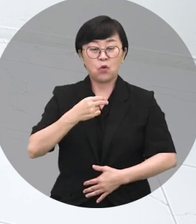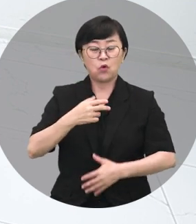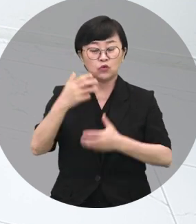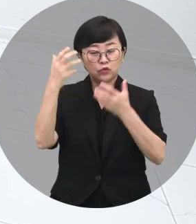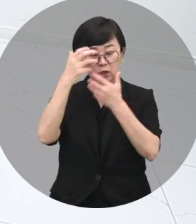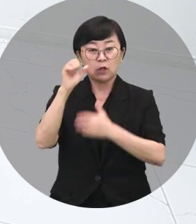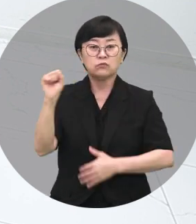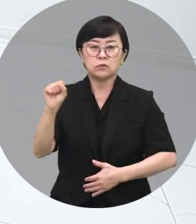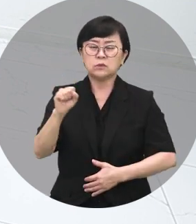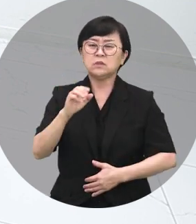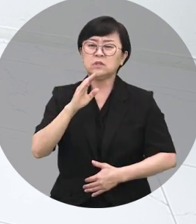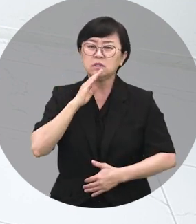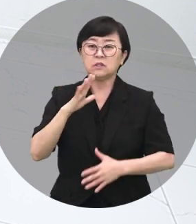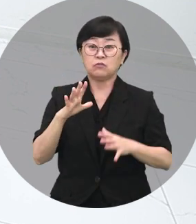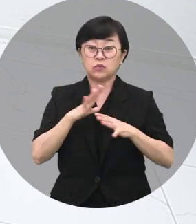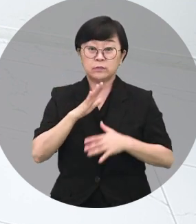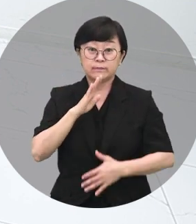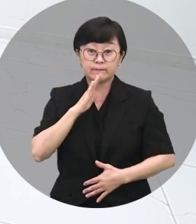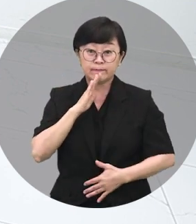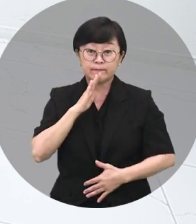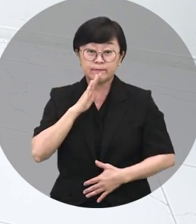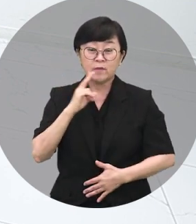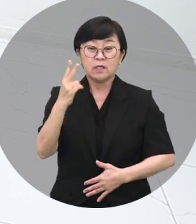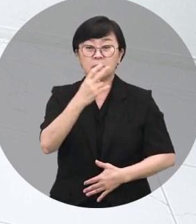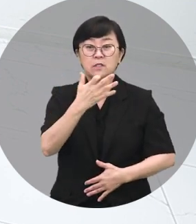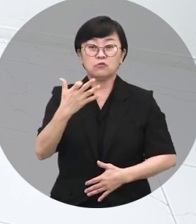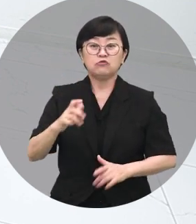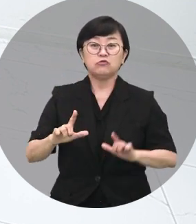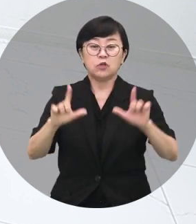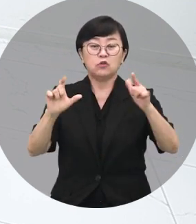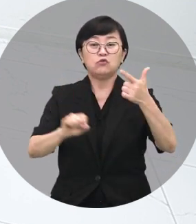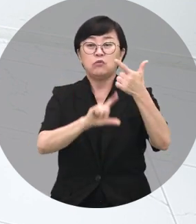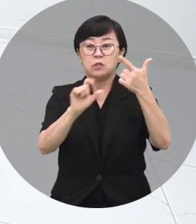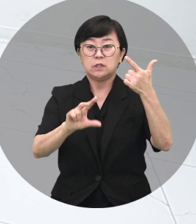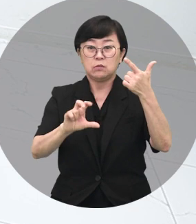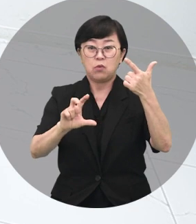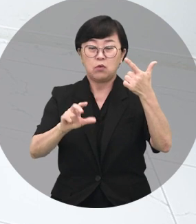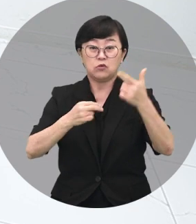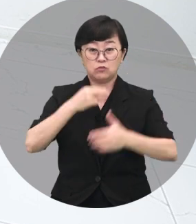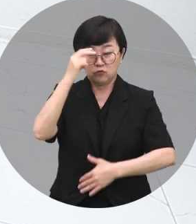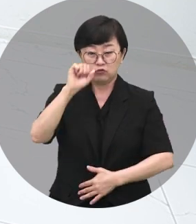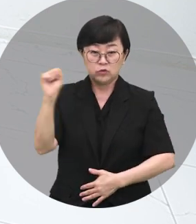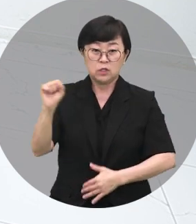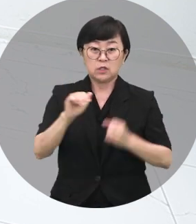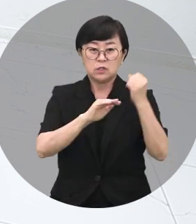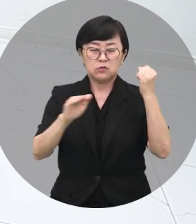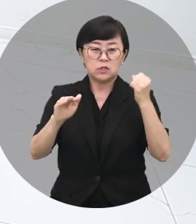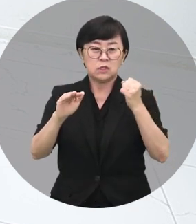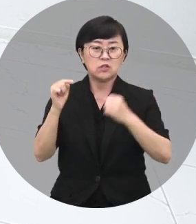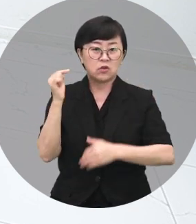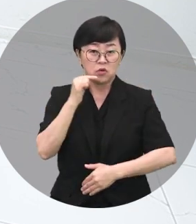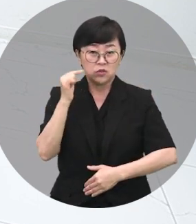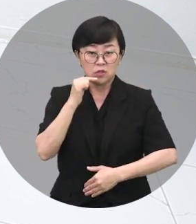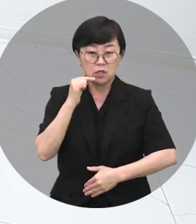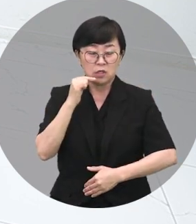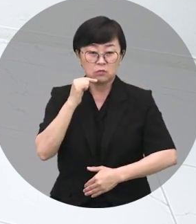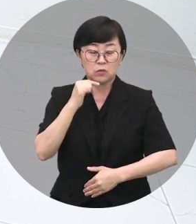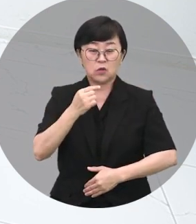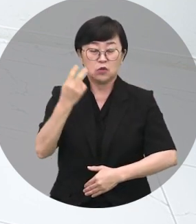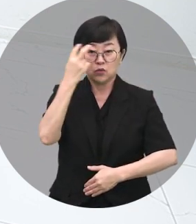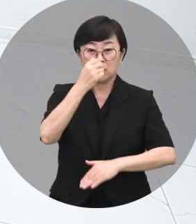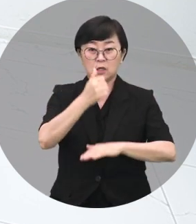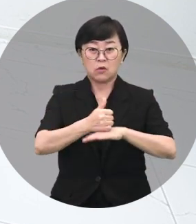정말 무섭네요. 맞습니다. 특히 2019년 6월 25일 음주운전 기준이 강화돼서 혈중 알코올